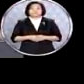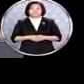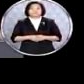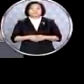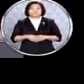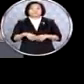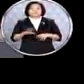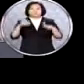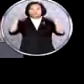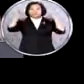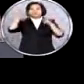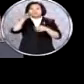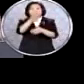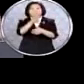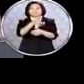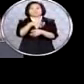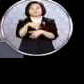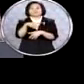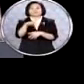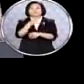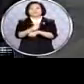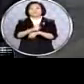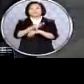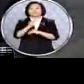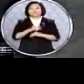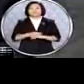请宋楚瑜先生提问，时间是一分钟。